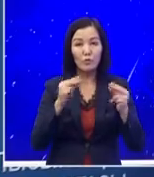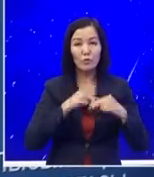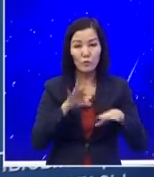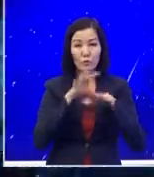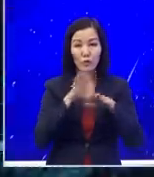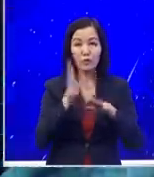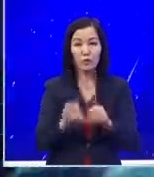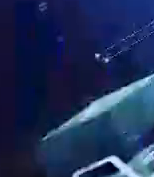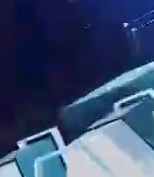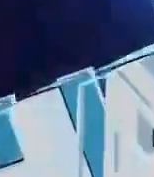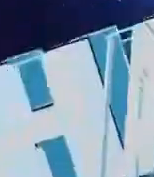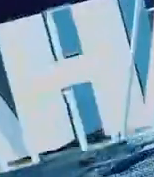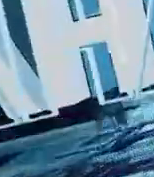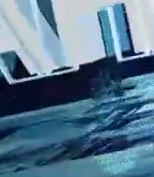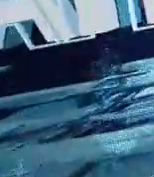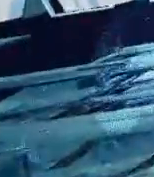болады.